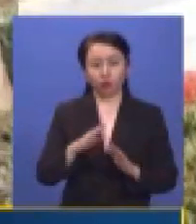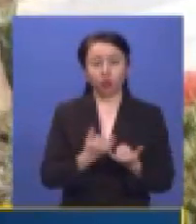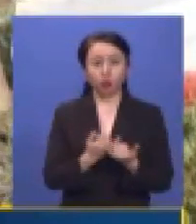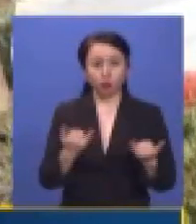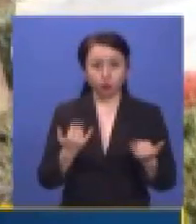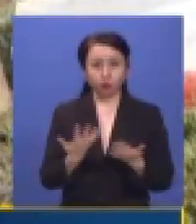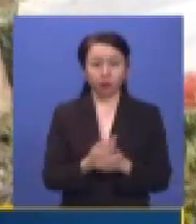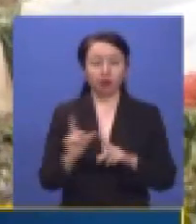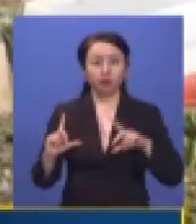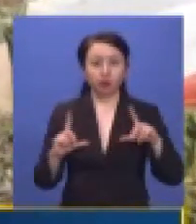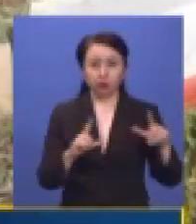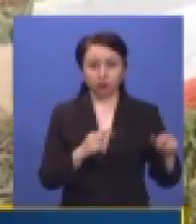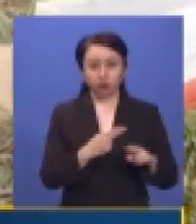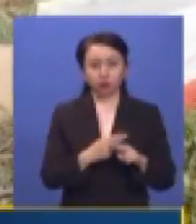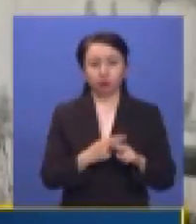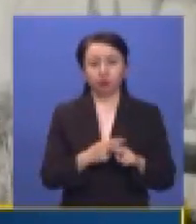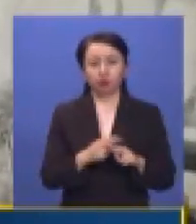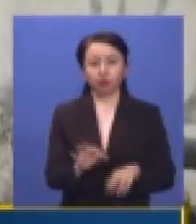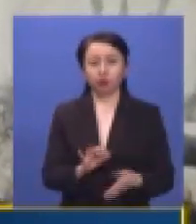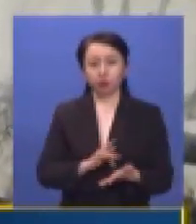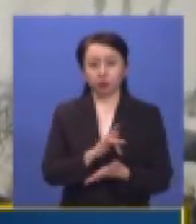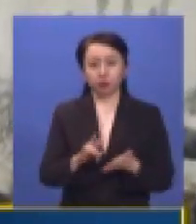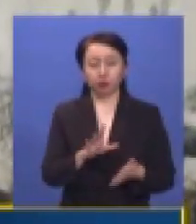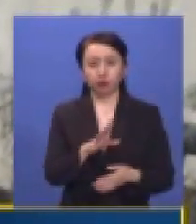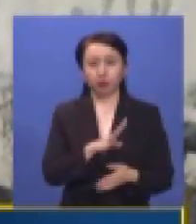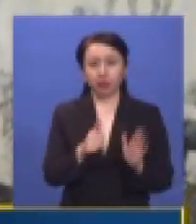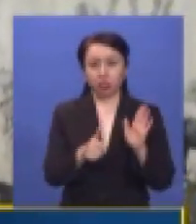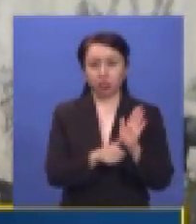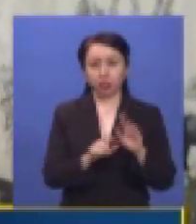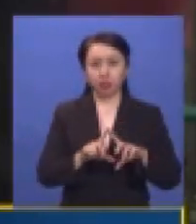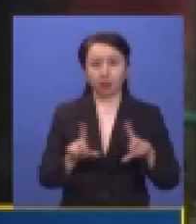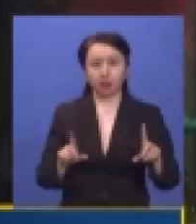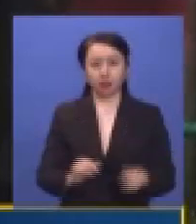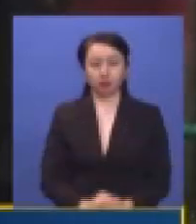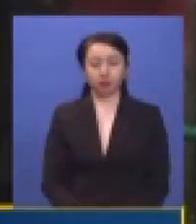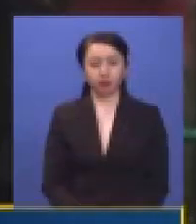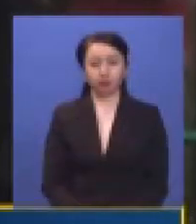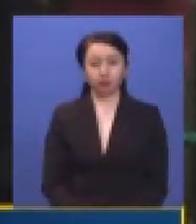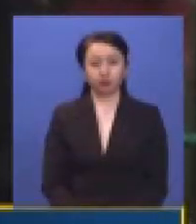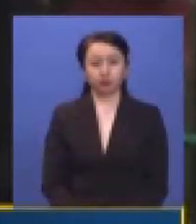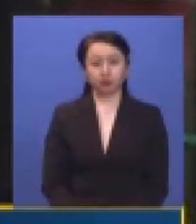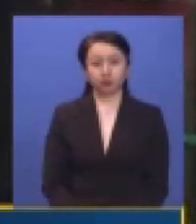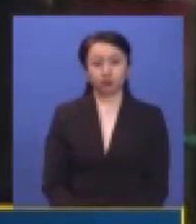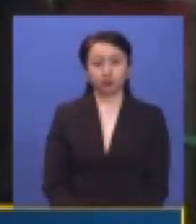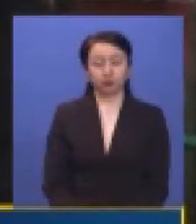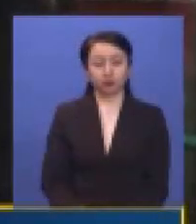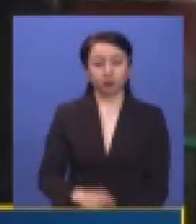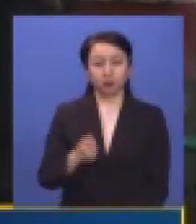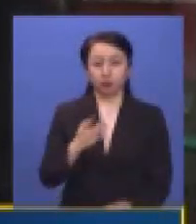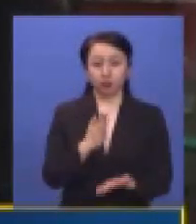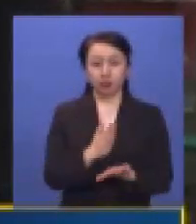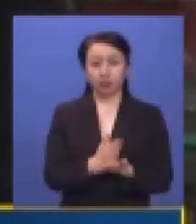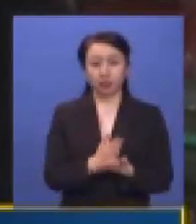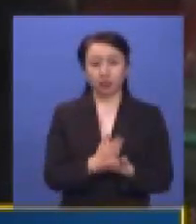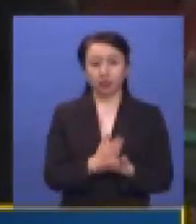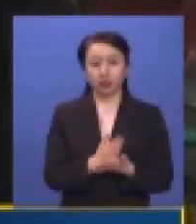по сбору и вывозу твердых бытовых отходов в областном центре оказывают 6 организаций. С другой стороны, опять же, есть эти